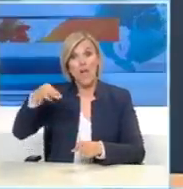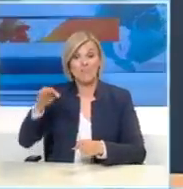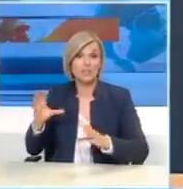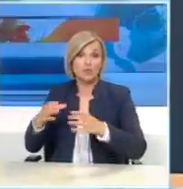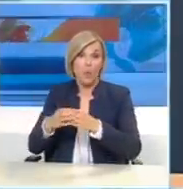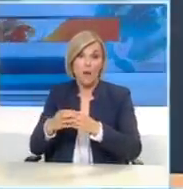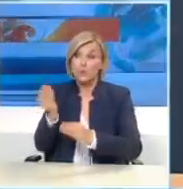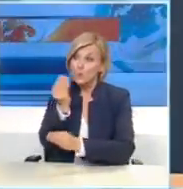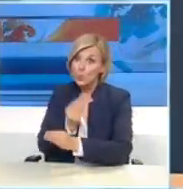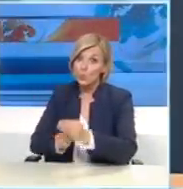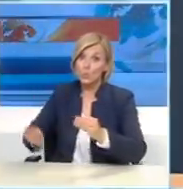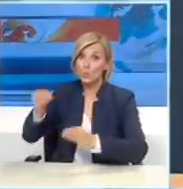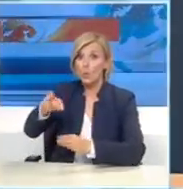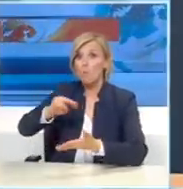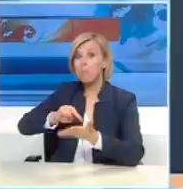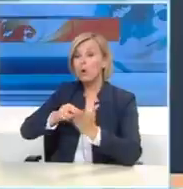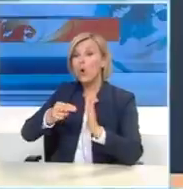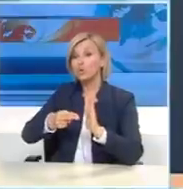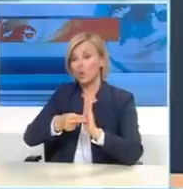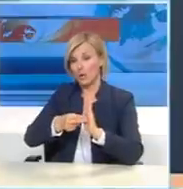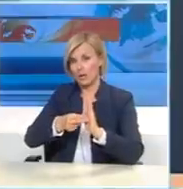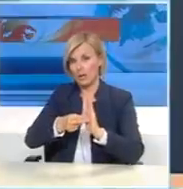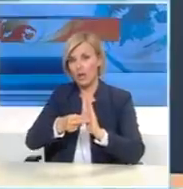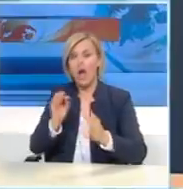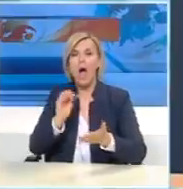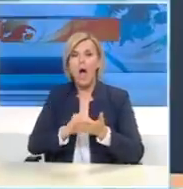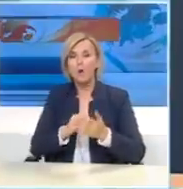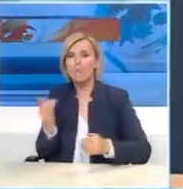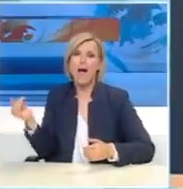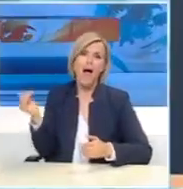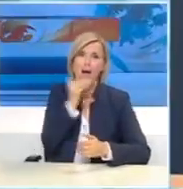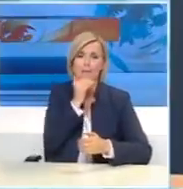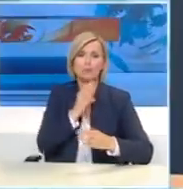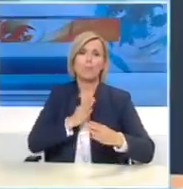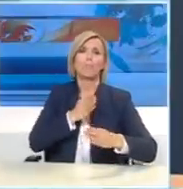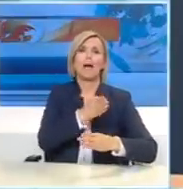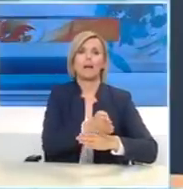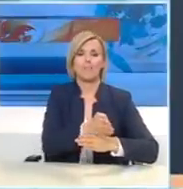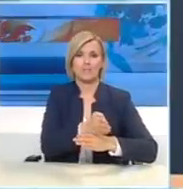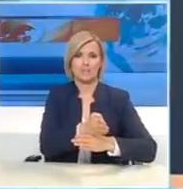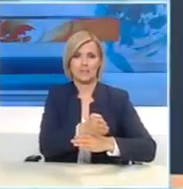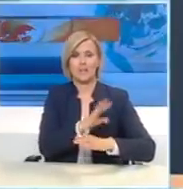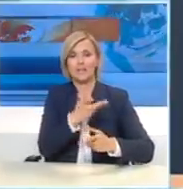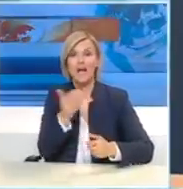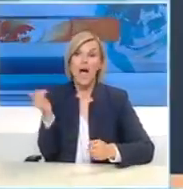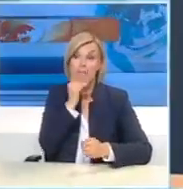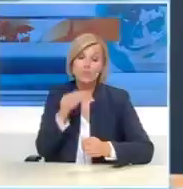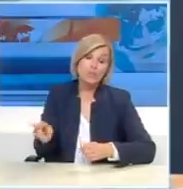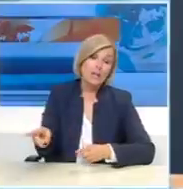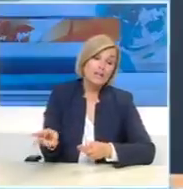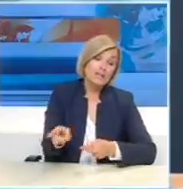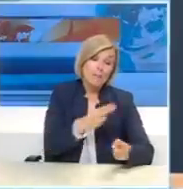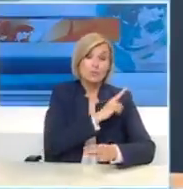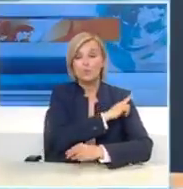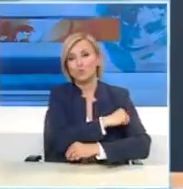ισχύουν. Και την έγκαιρη παρέμβαση ιατρικά όταν αυτό είναι απαραίτητο. Δεν θα σου δώσει τη